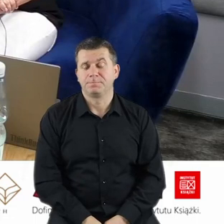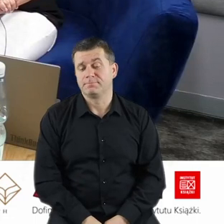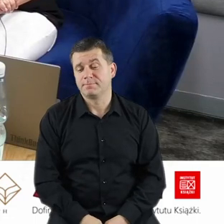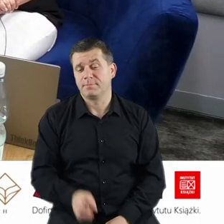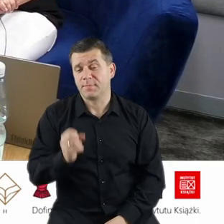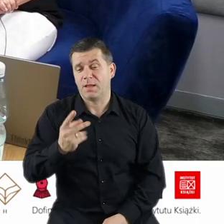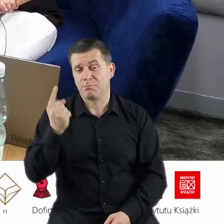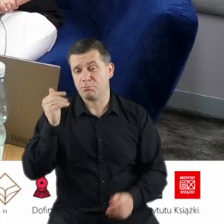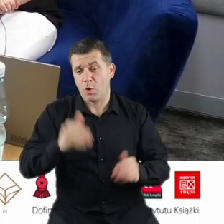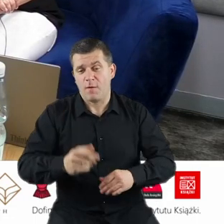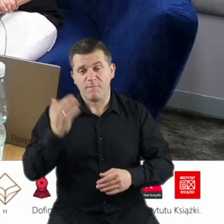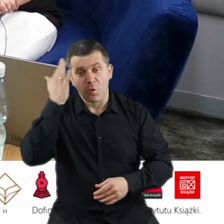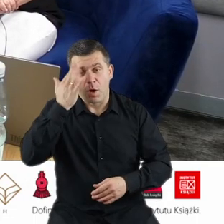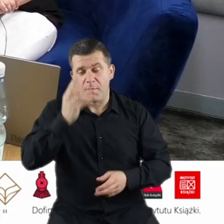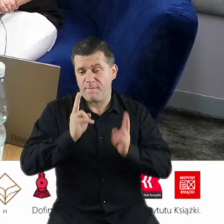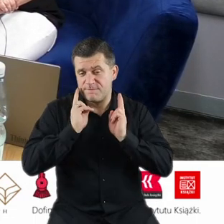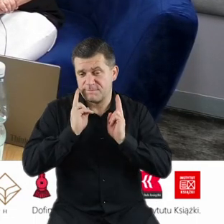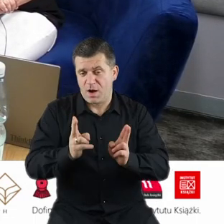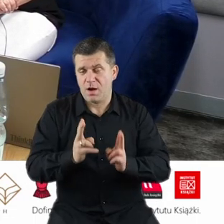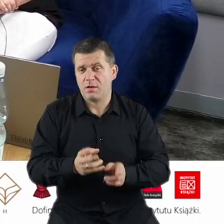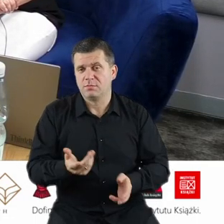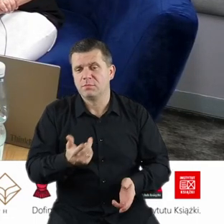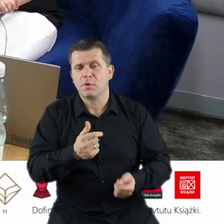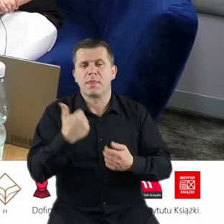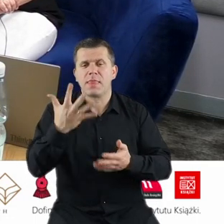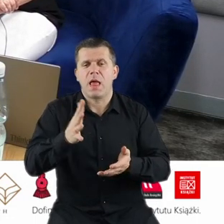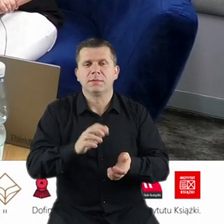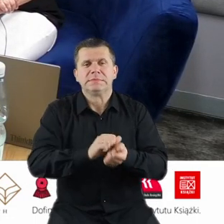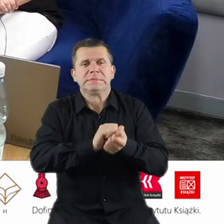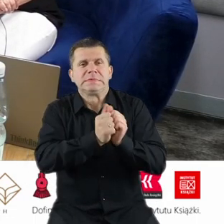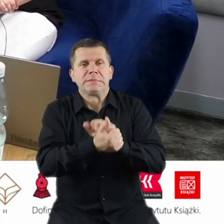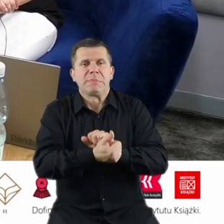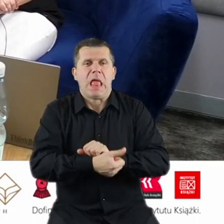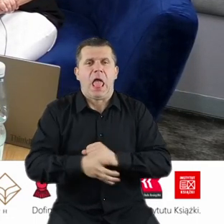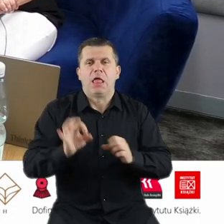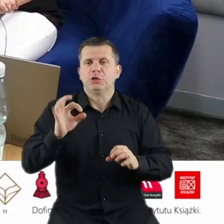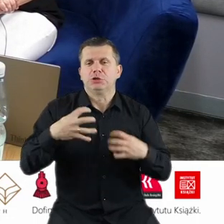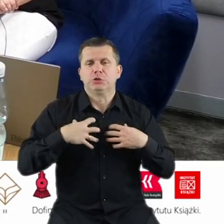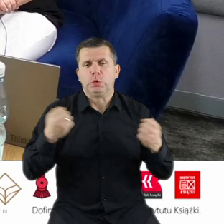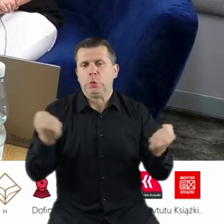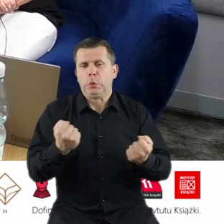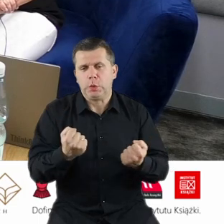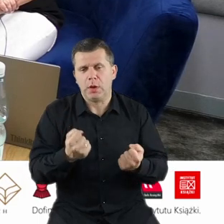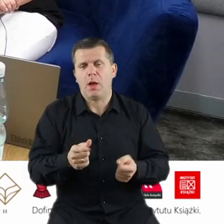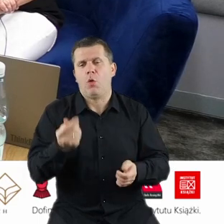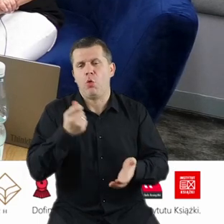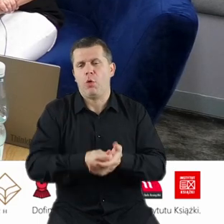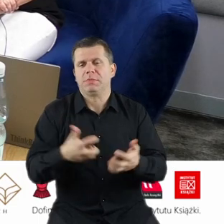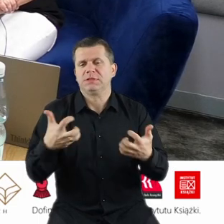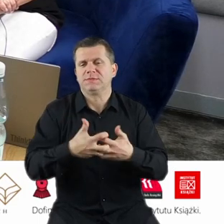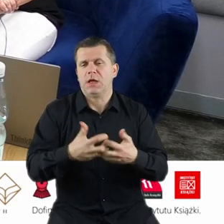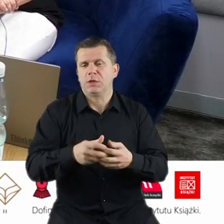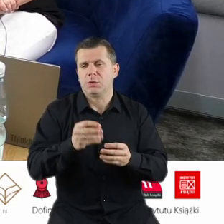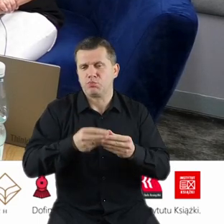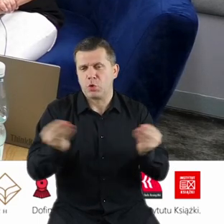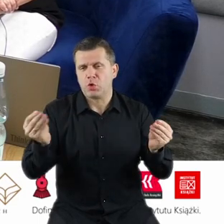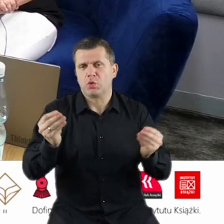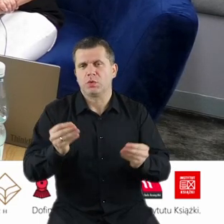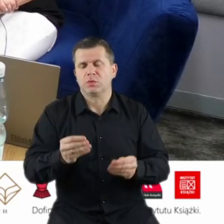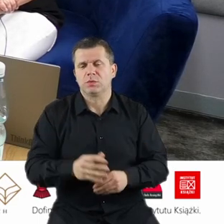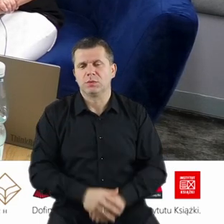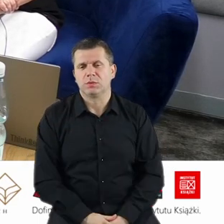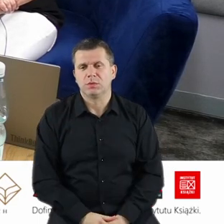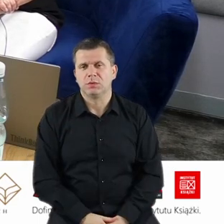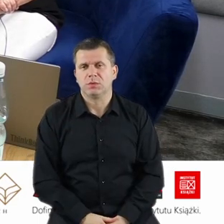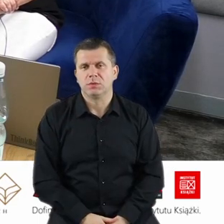więc wyobrażam sobie, że faktycznie no tam jakby nie spowodowało jakiejś rewolucji finansowej to, co tam znajdowano w życiu moich bohaterów, ale